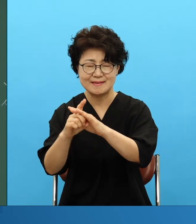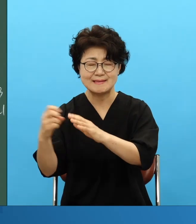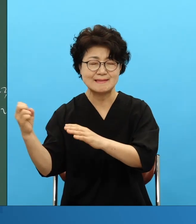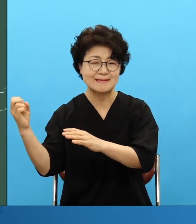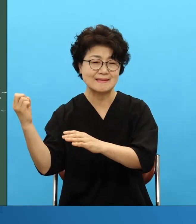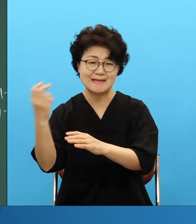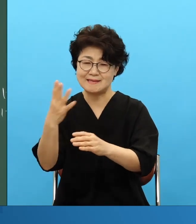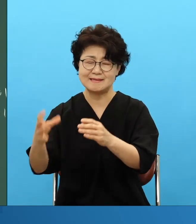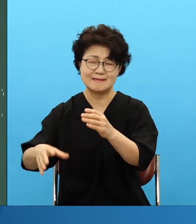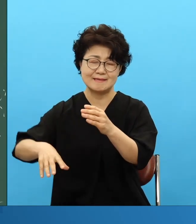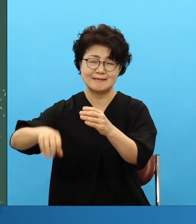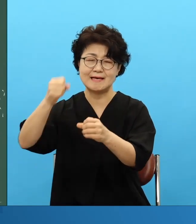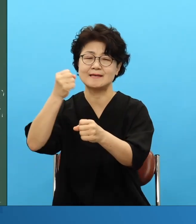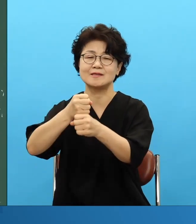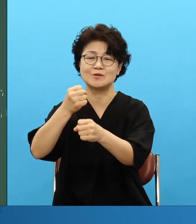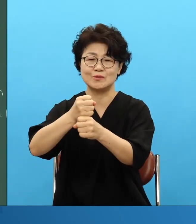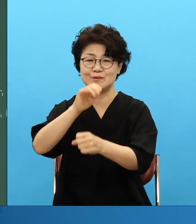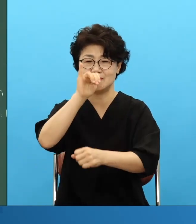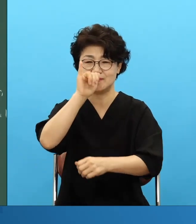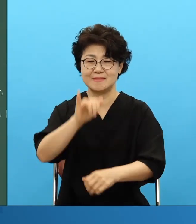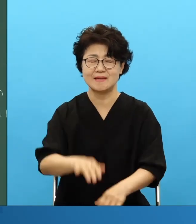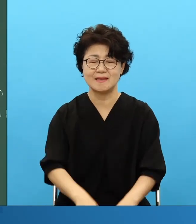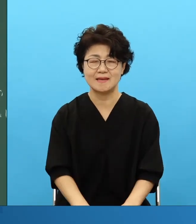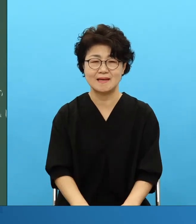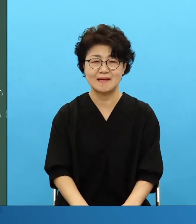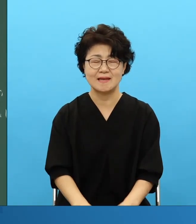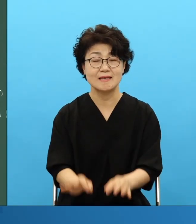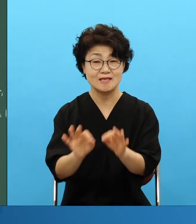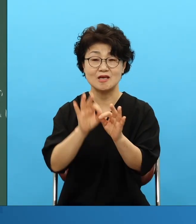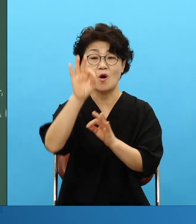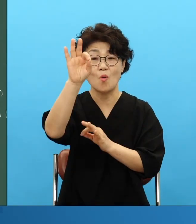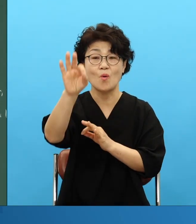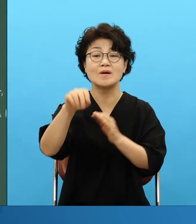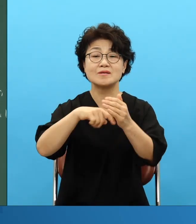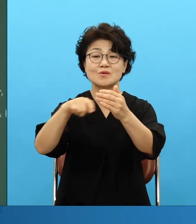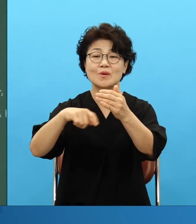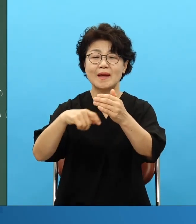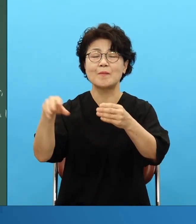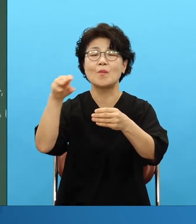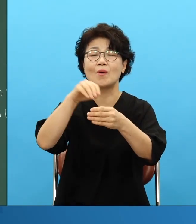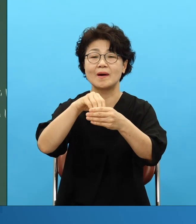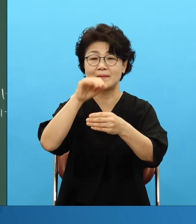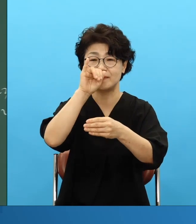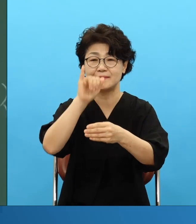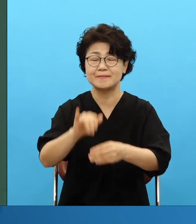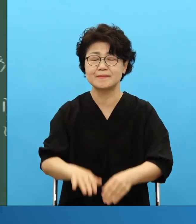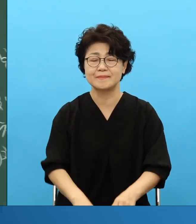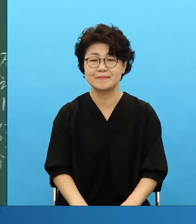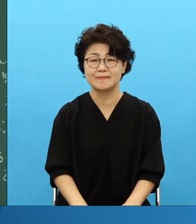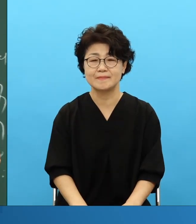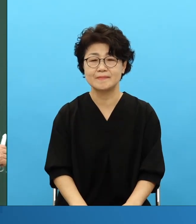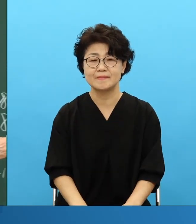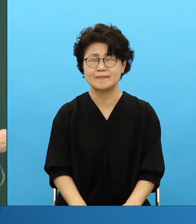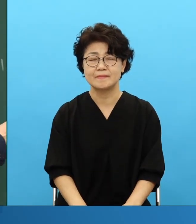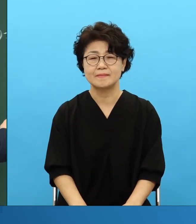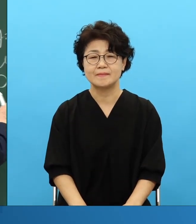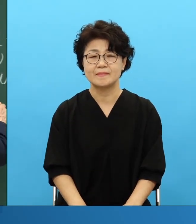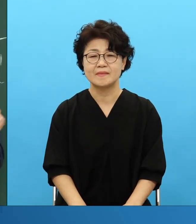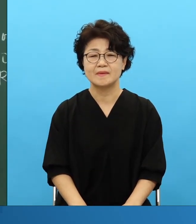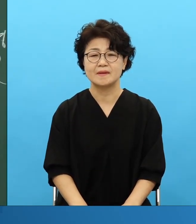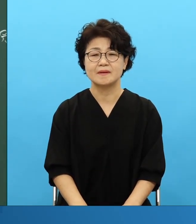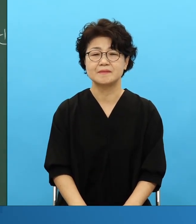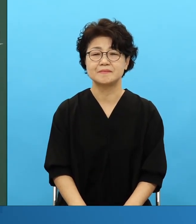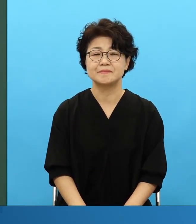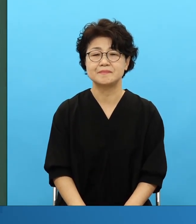are bound to come to your business. 이런 것들이 영원입니다. And these are the eternal answers. 그리고 드디어 주신